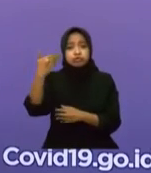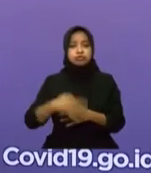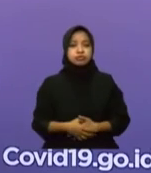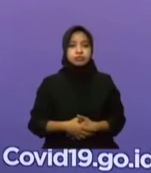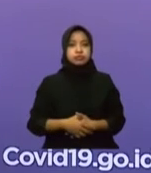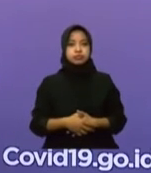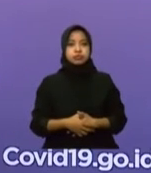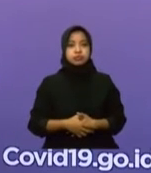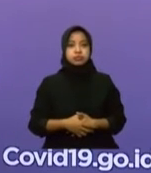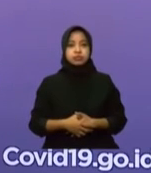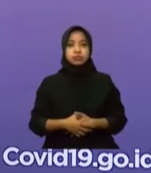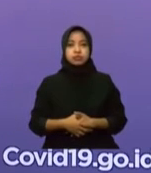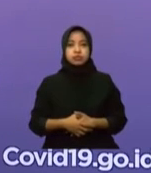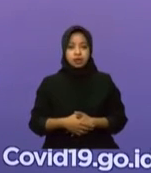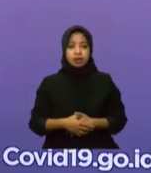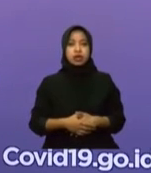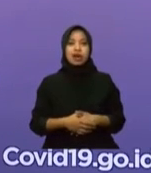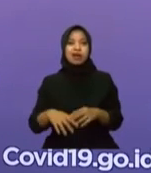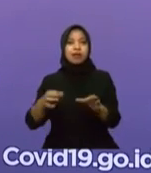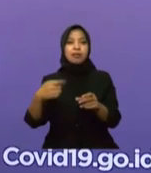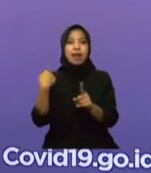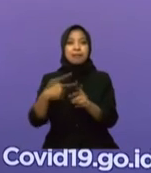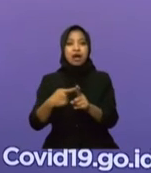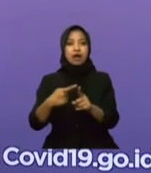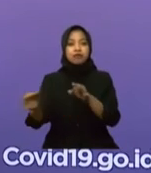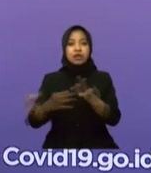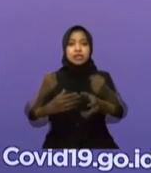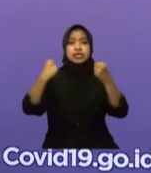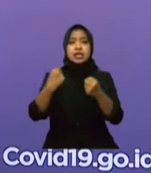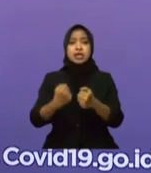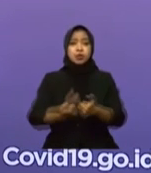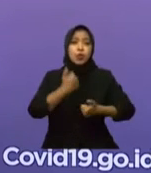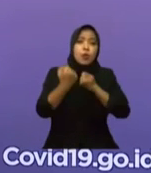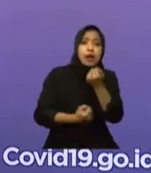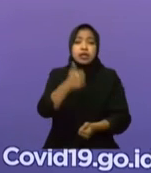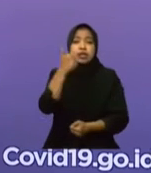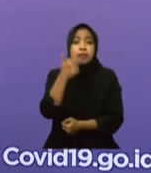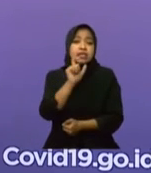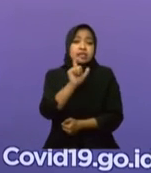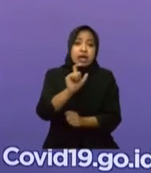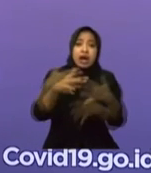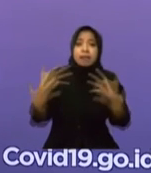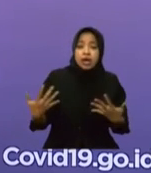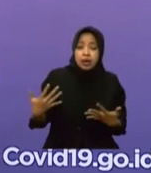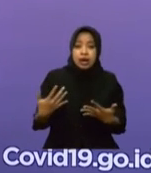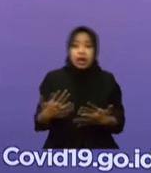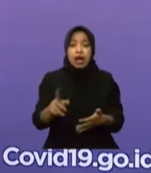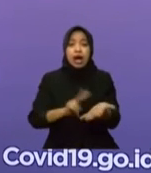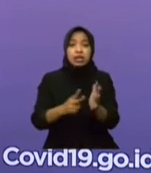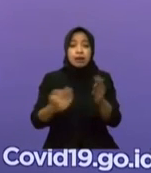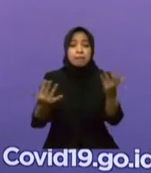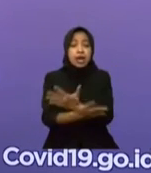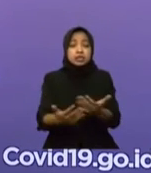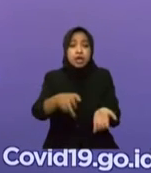itu, menambah kapasitas fasilitas kesehatan, upaya yang terbaik dilakukan ialah menjamin